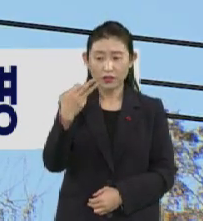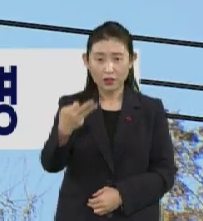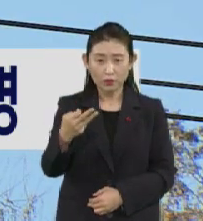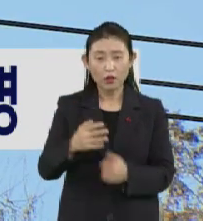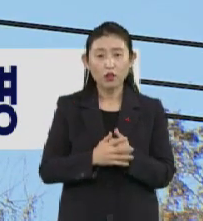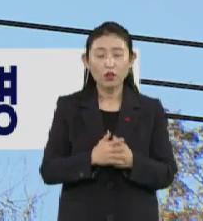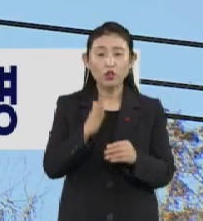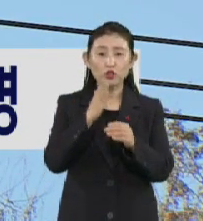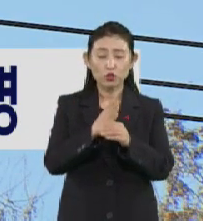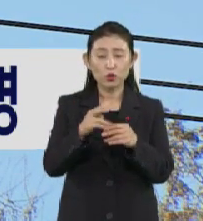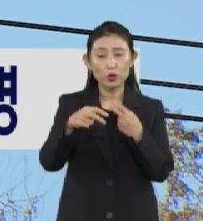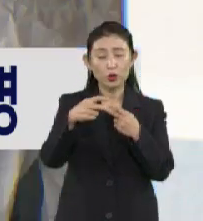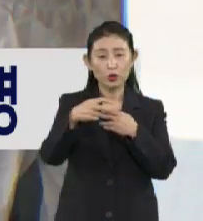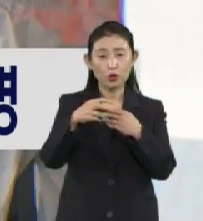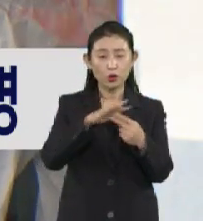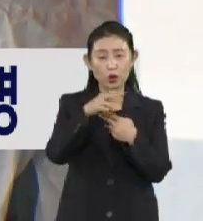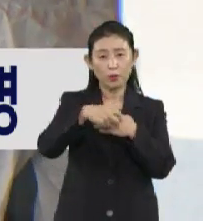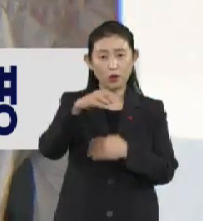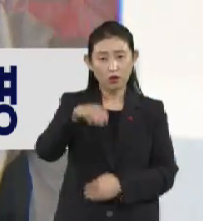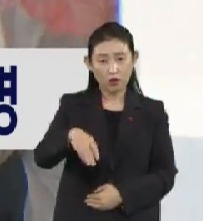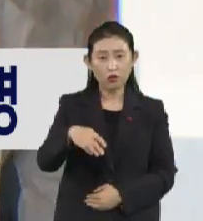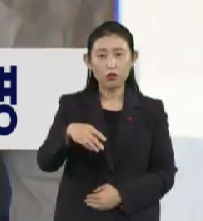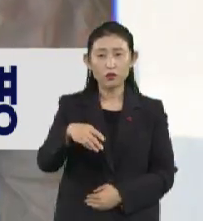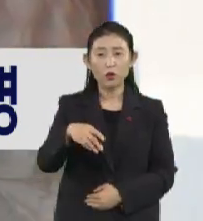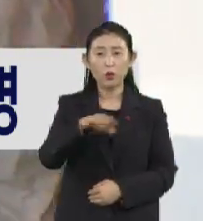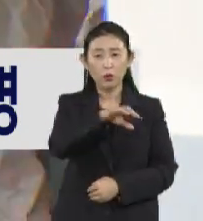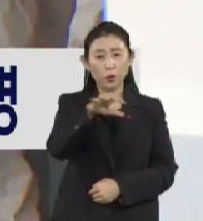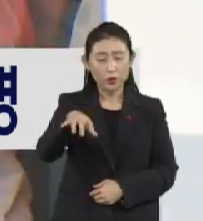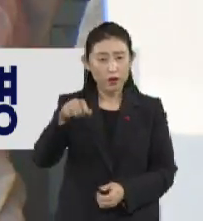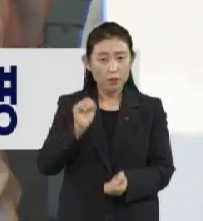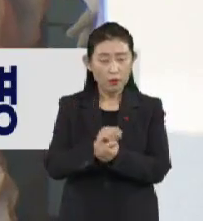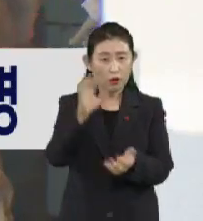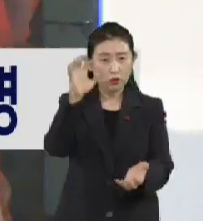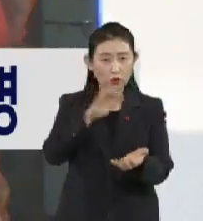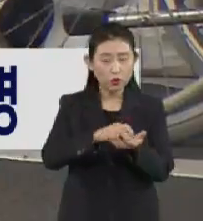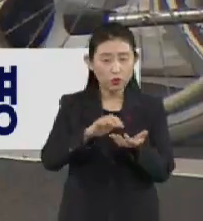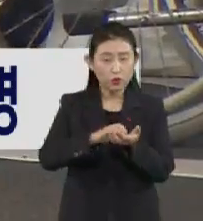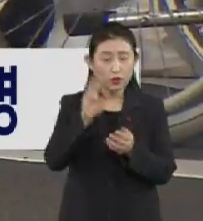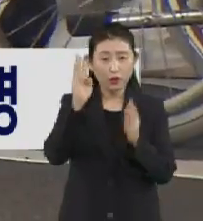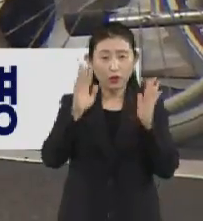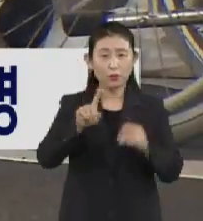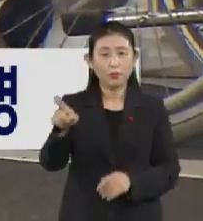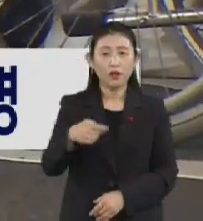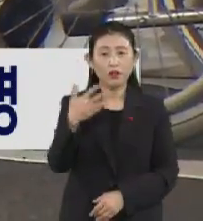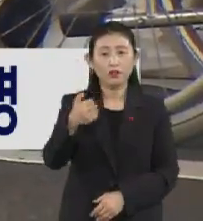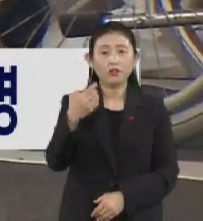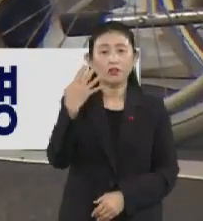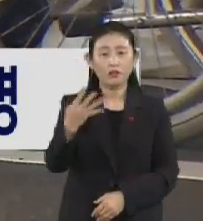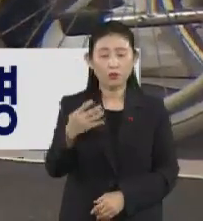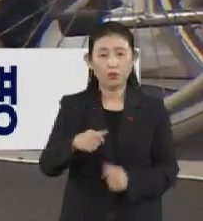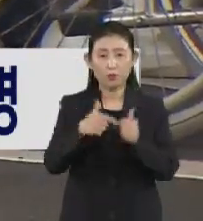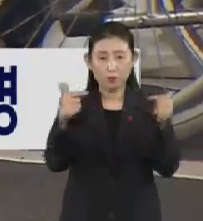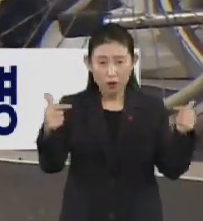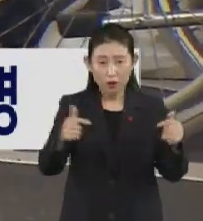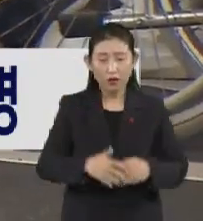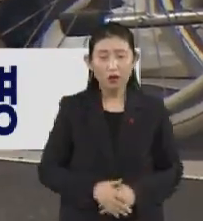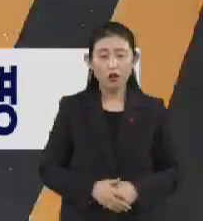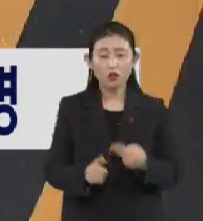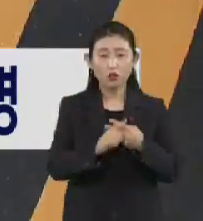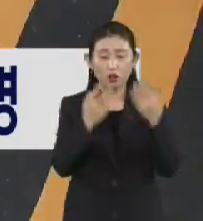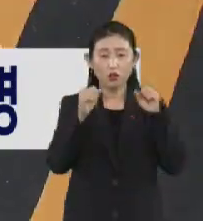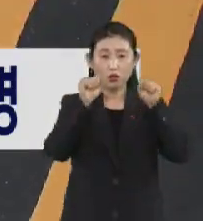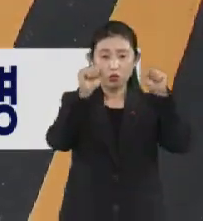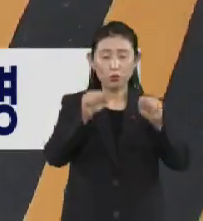곳에서 8명이 추가돼 요양병원과 요양원발 누적 확진자 수는 나흘 만에 184명으로 늘었으며